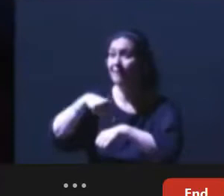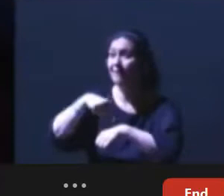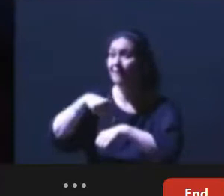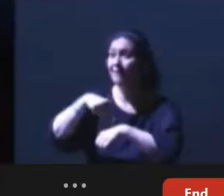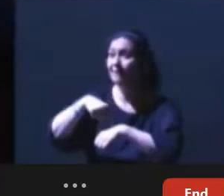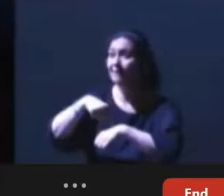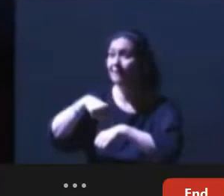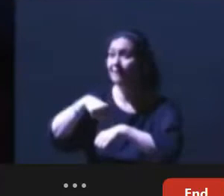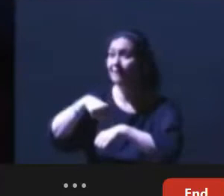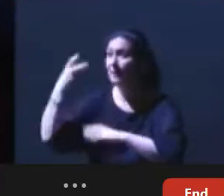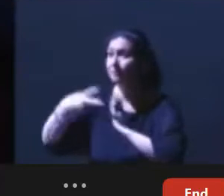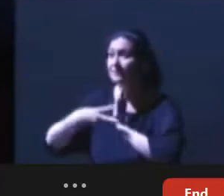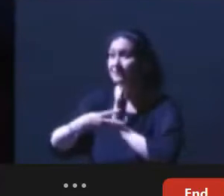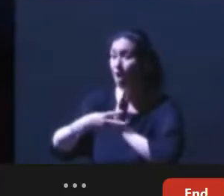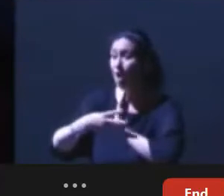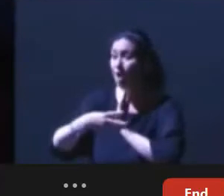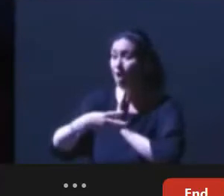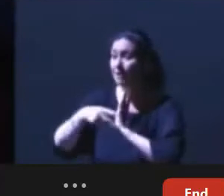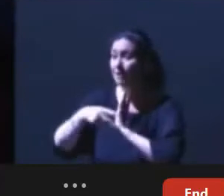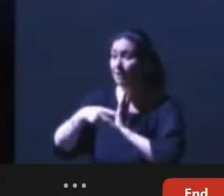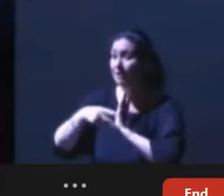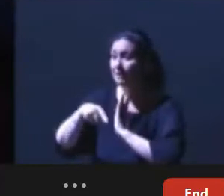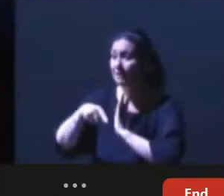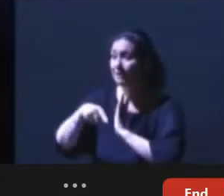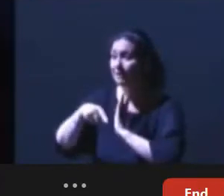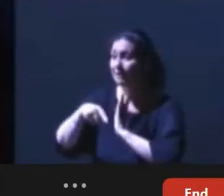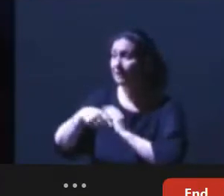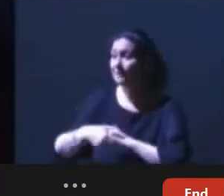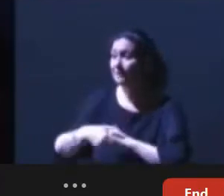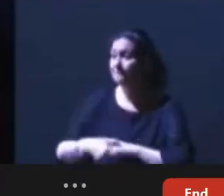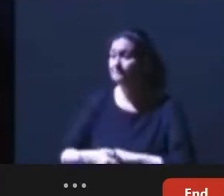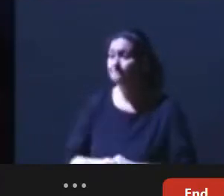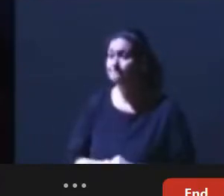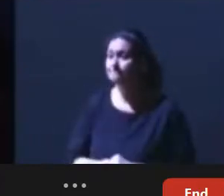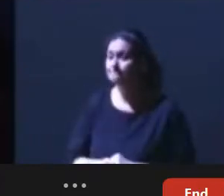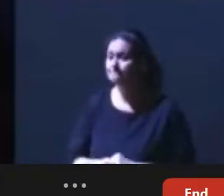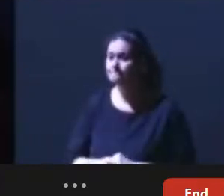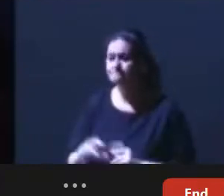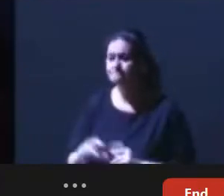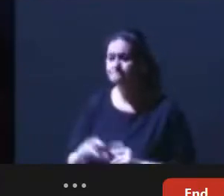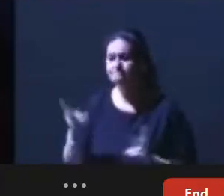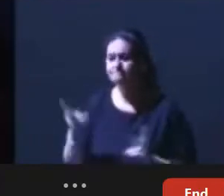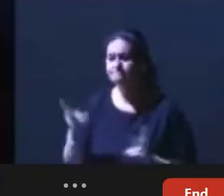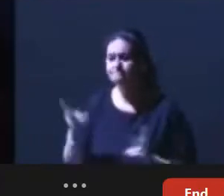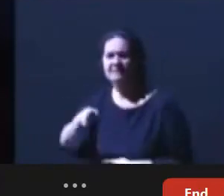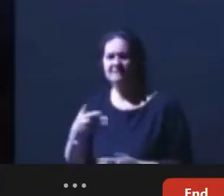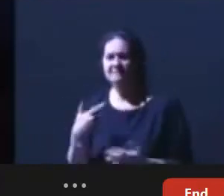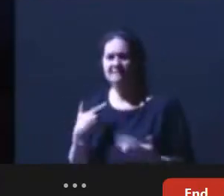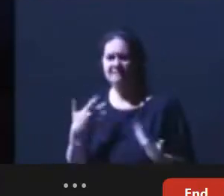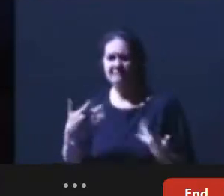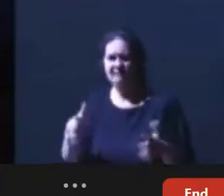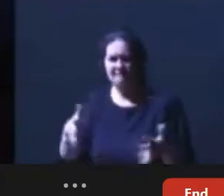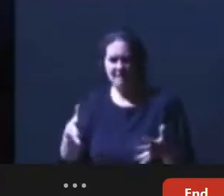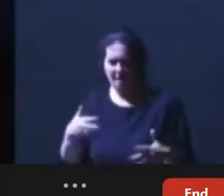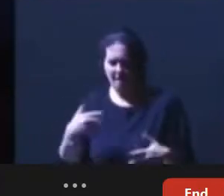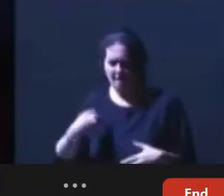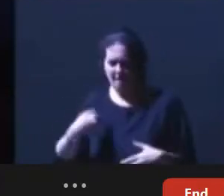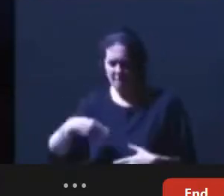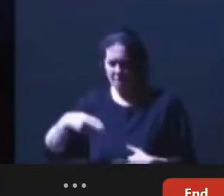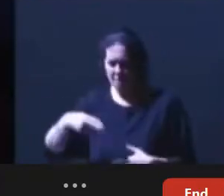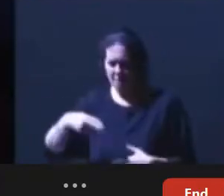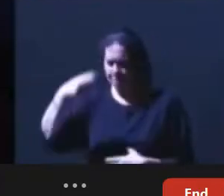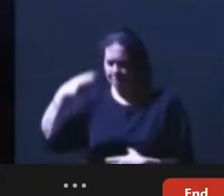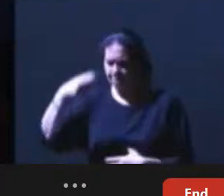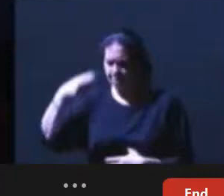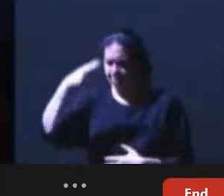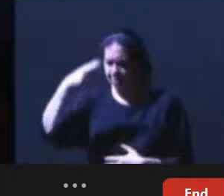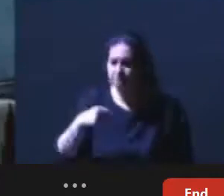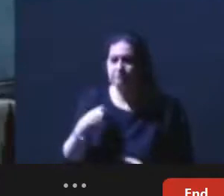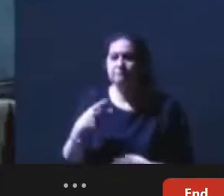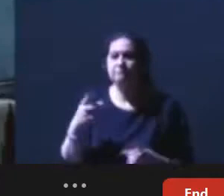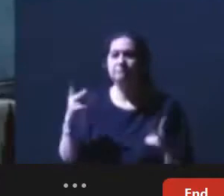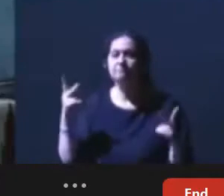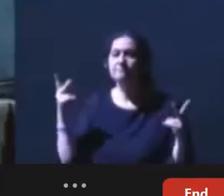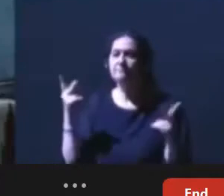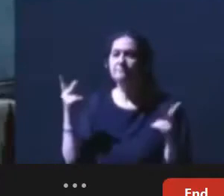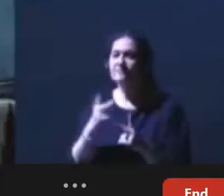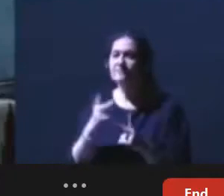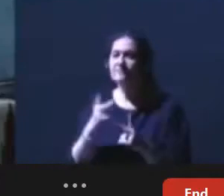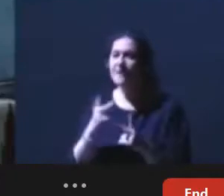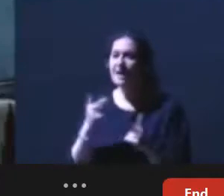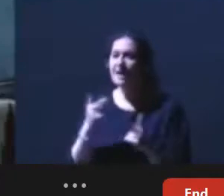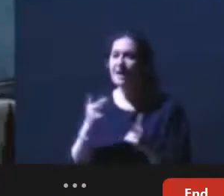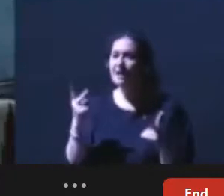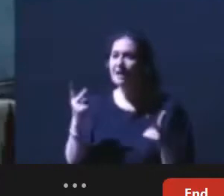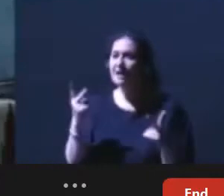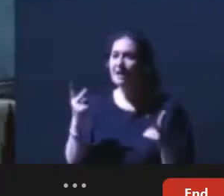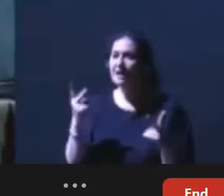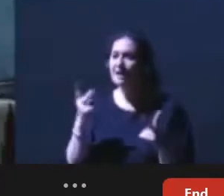Lần đầu tiên tôi làm quen với cả Bitcoin là năm 2010, thì có một khách hàng đã thanh toán cho tôi. Hồi đấy thì là có một cái khóa học của